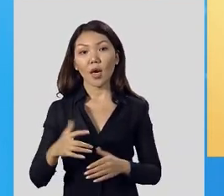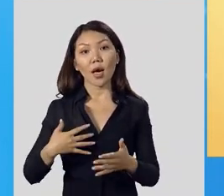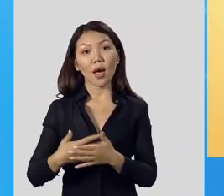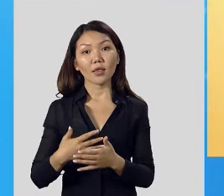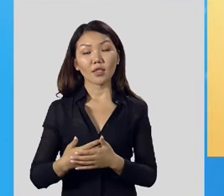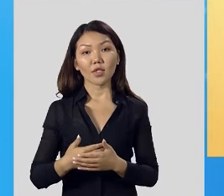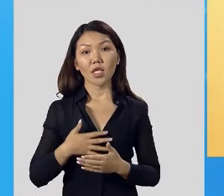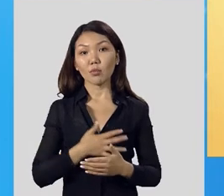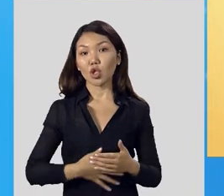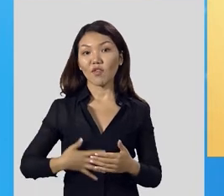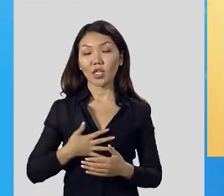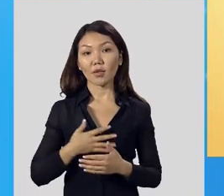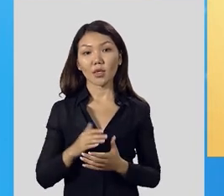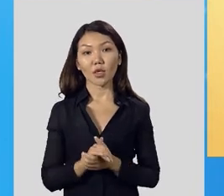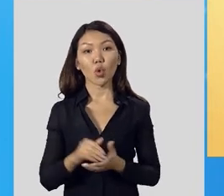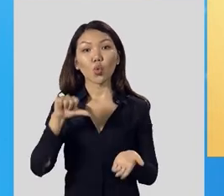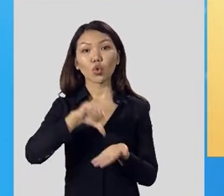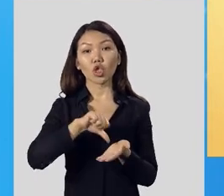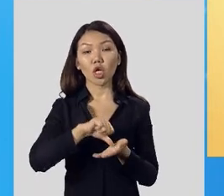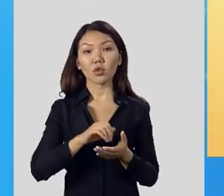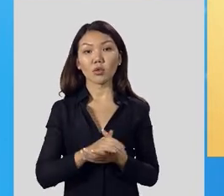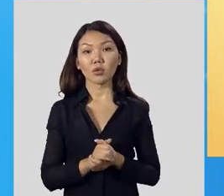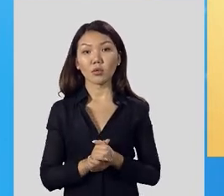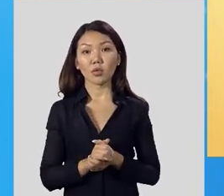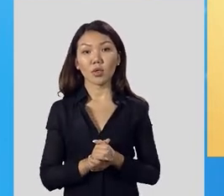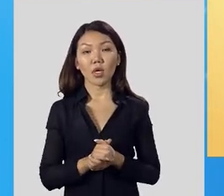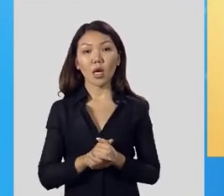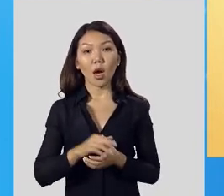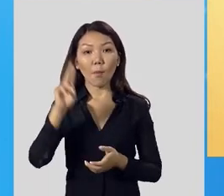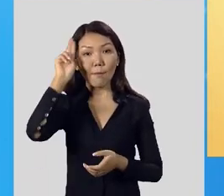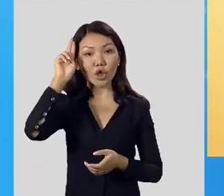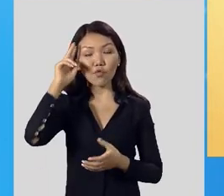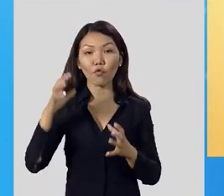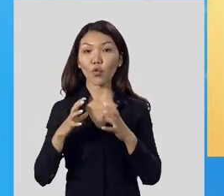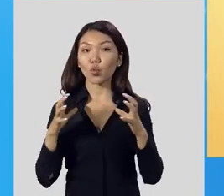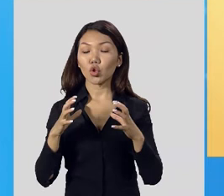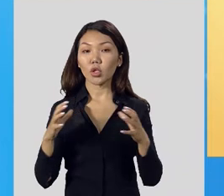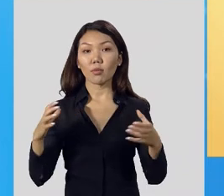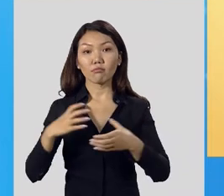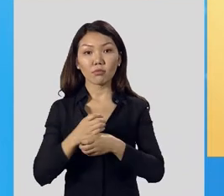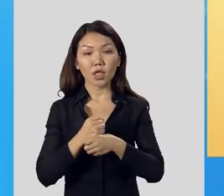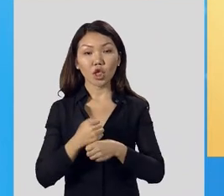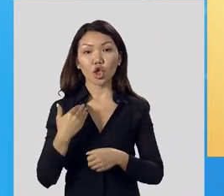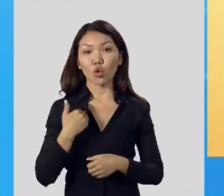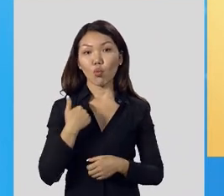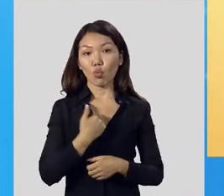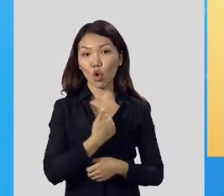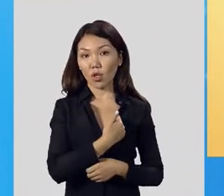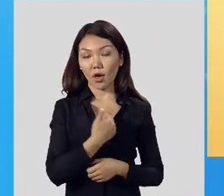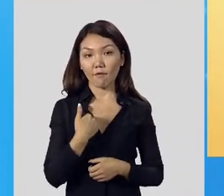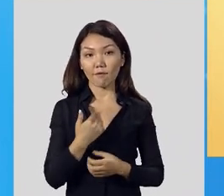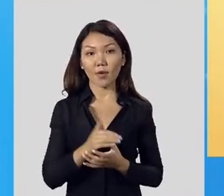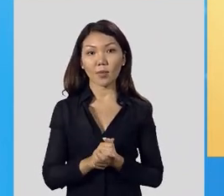тракта, участвуют в сокращении мочевого пузыря и сокращении бронхов. Под